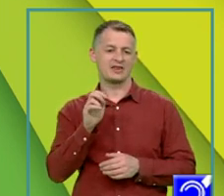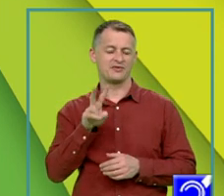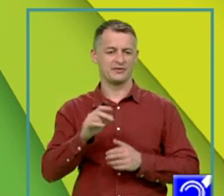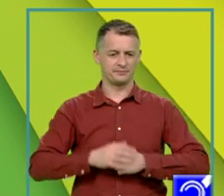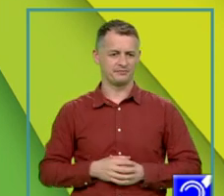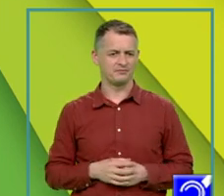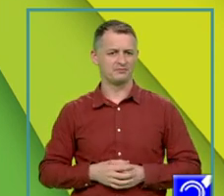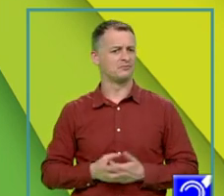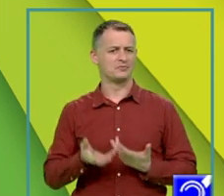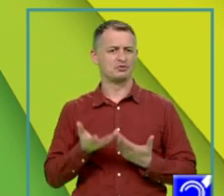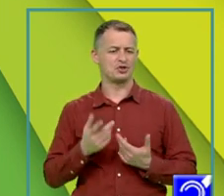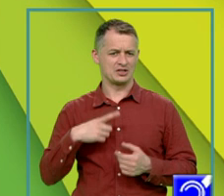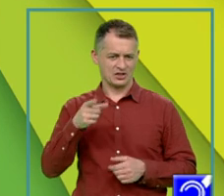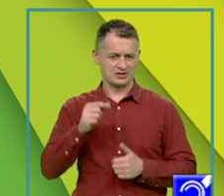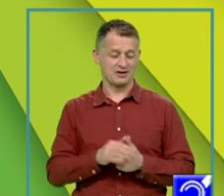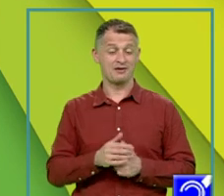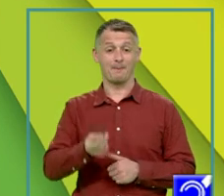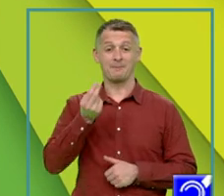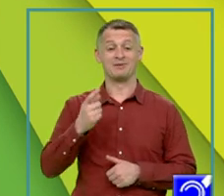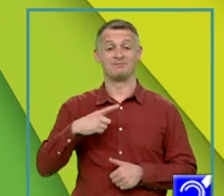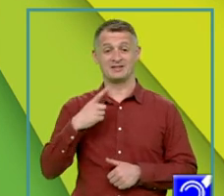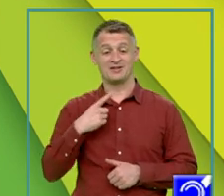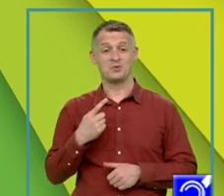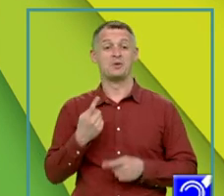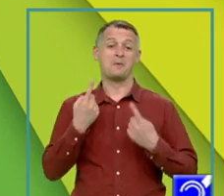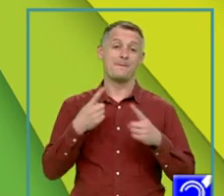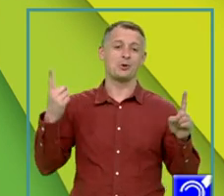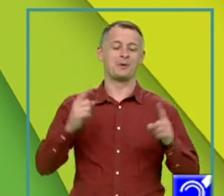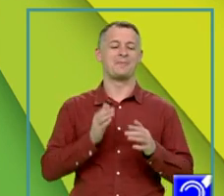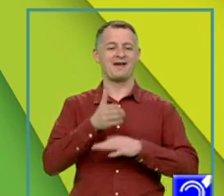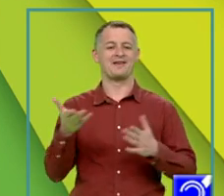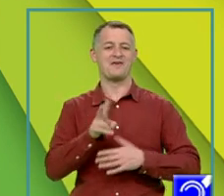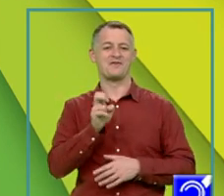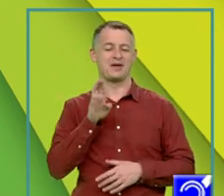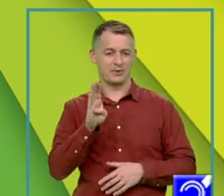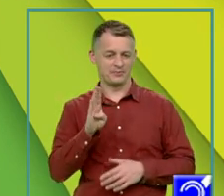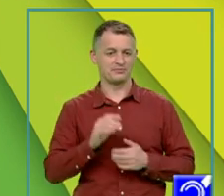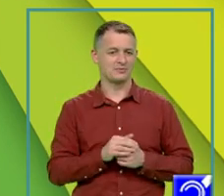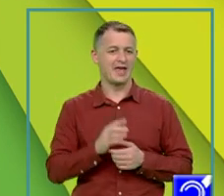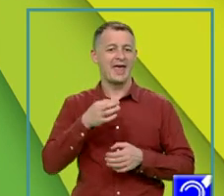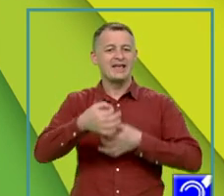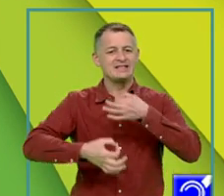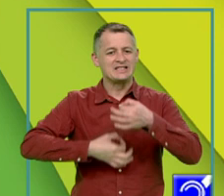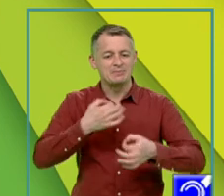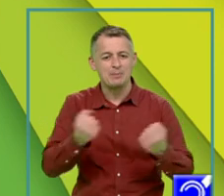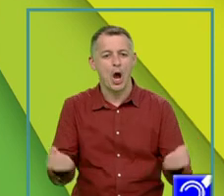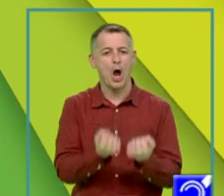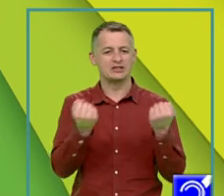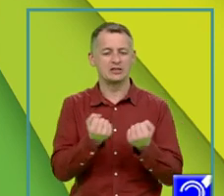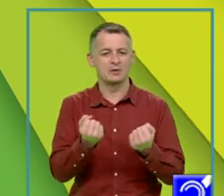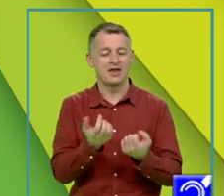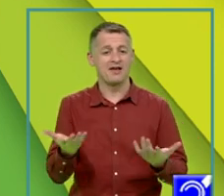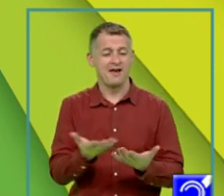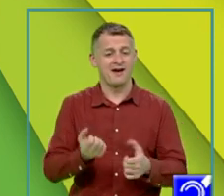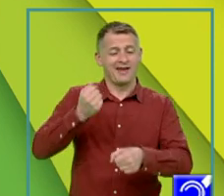acest condițional optativ e bine este un mod prin care verbul exprima o acțiune a cărei